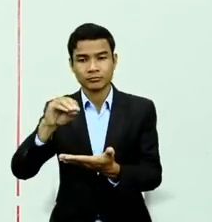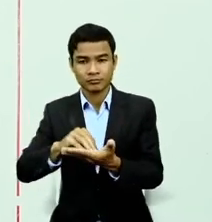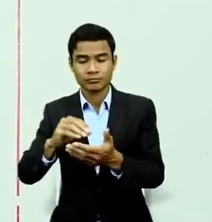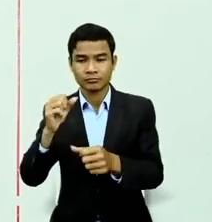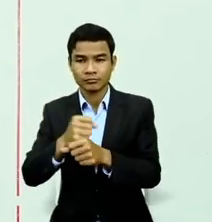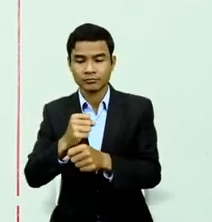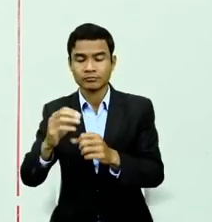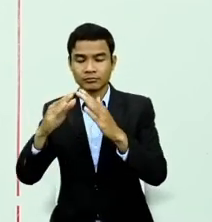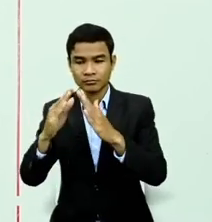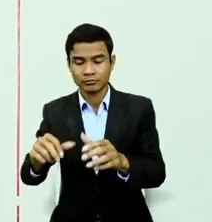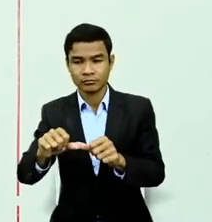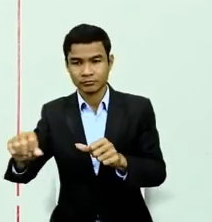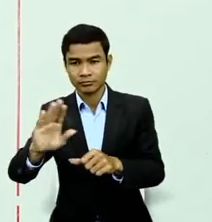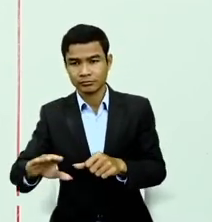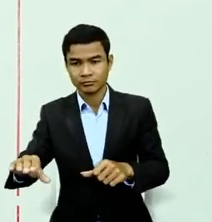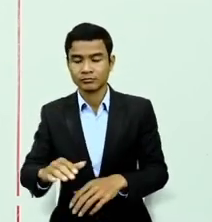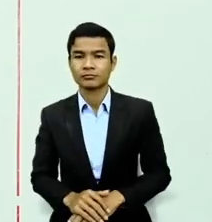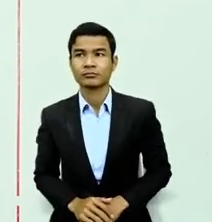chà